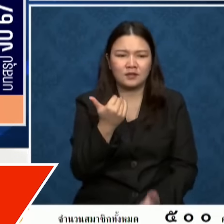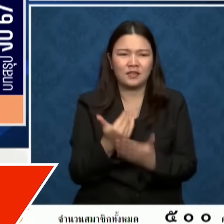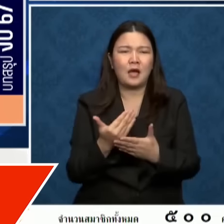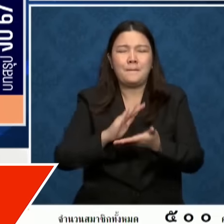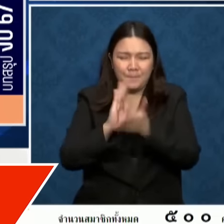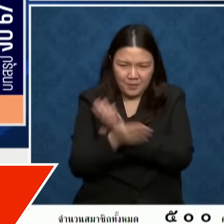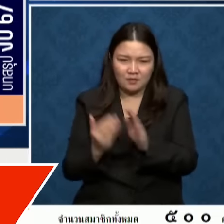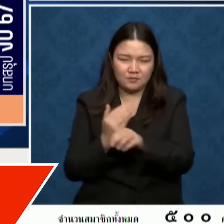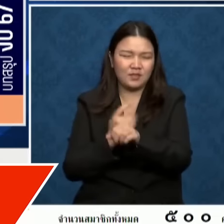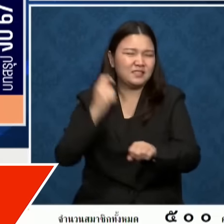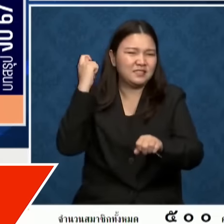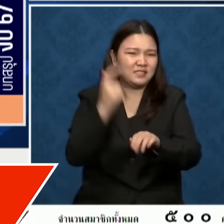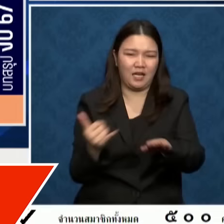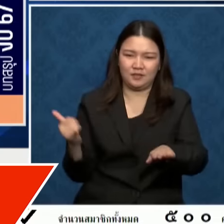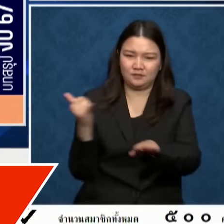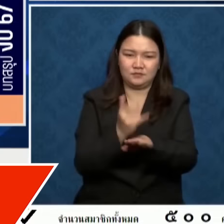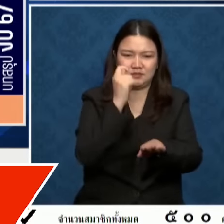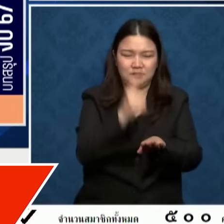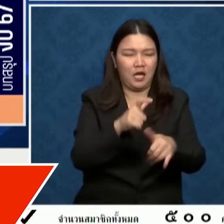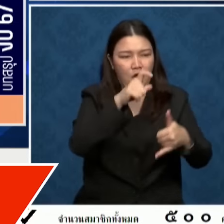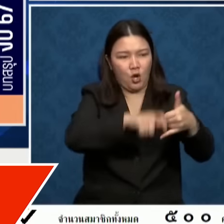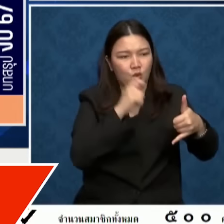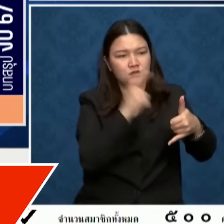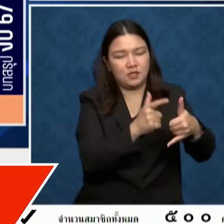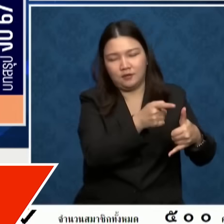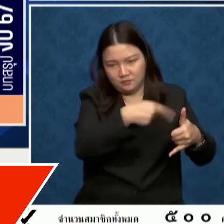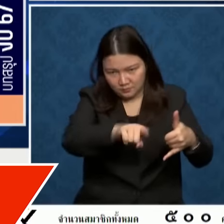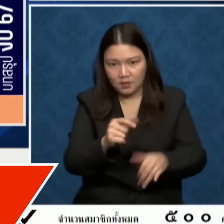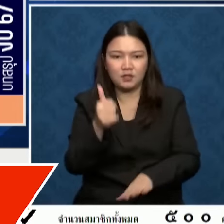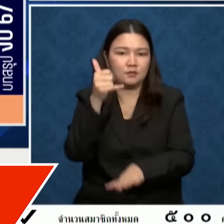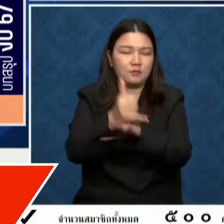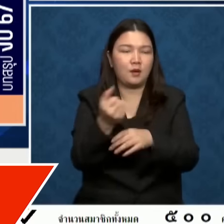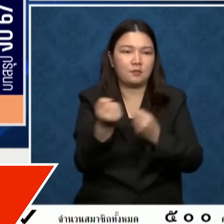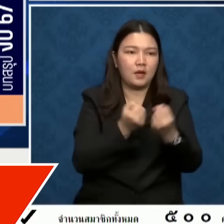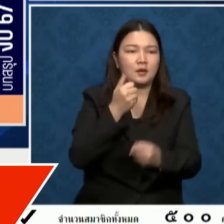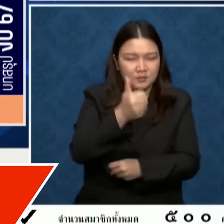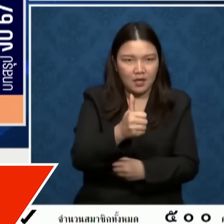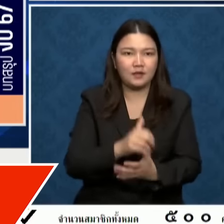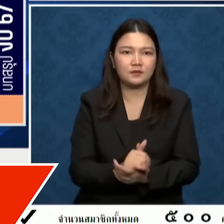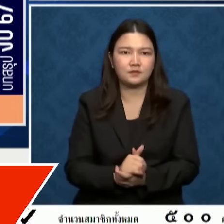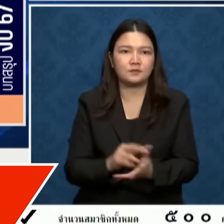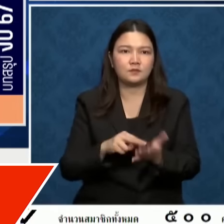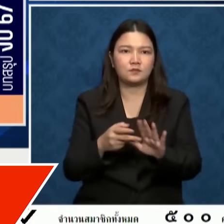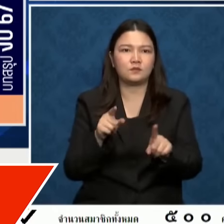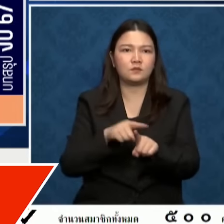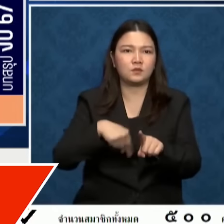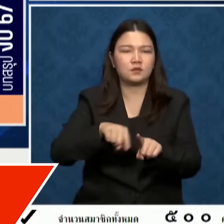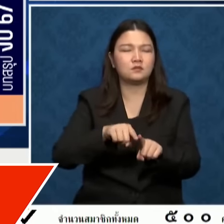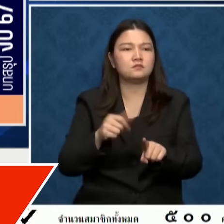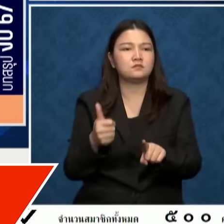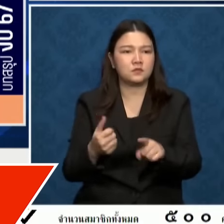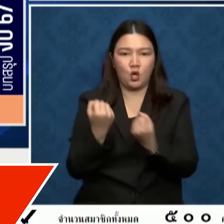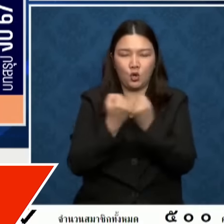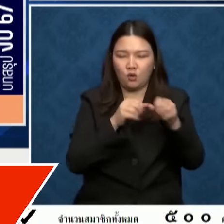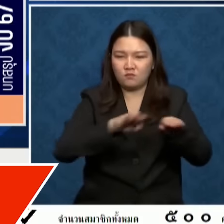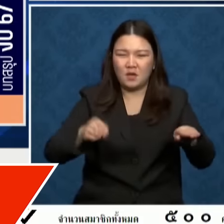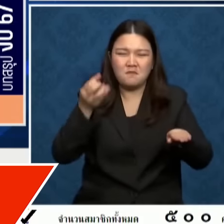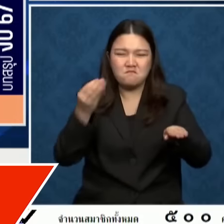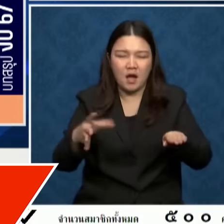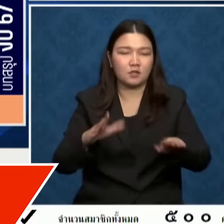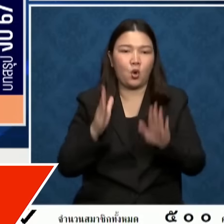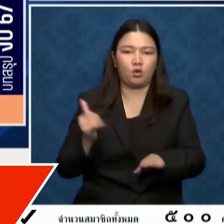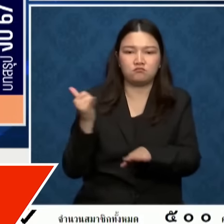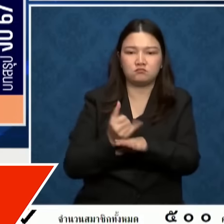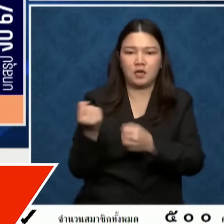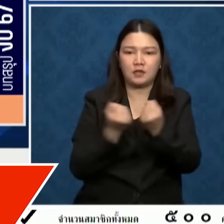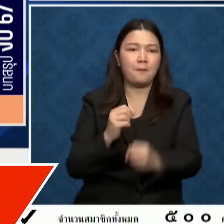คนขับมาจะขับเครื่องจากกลลดบริการต่ๆทอยู่ตามศูนย์ก็กรองการจคนไมพอขับแล้ครัสได์ถัดไปครับ